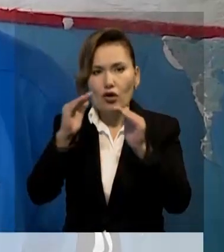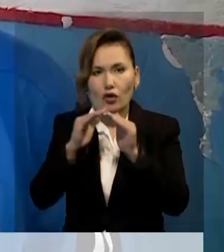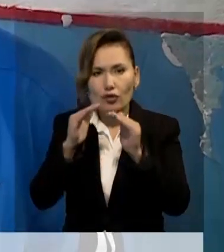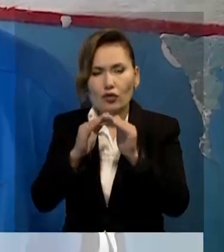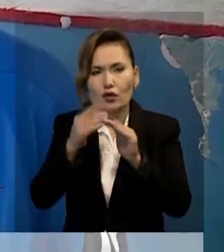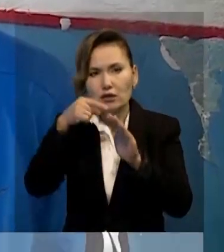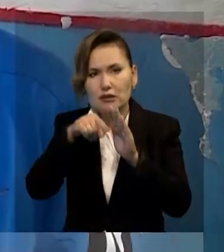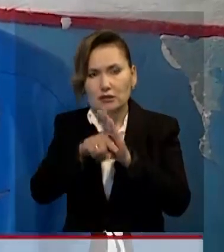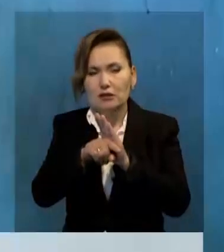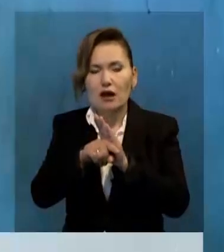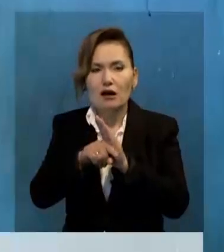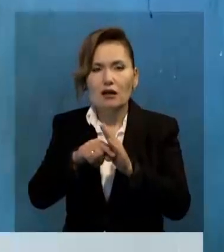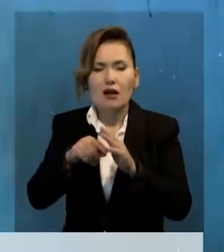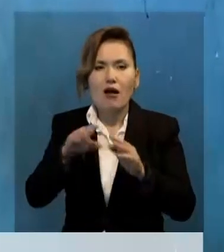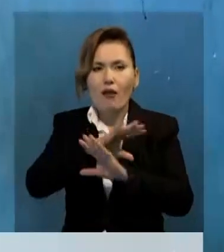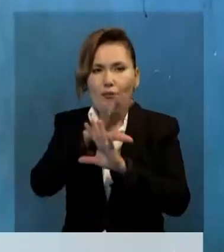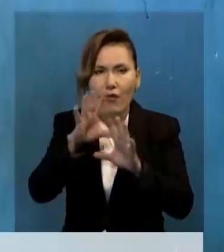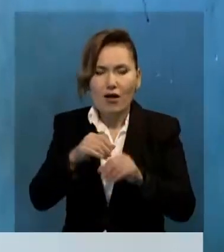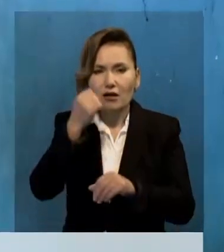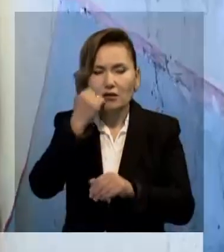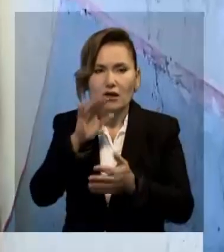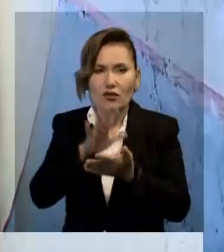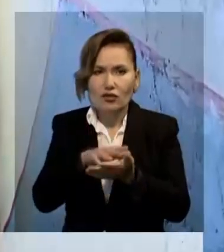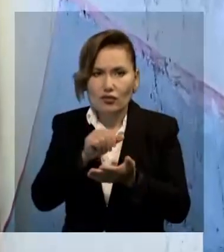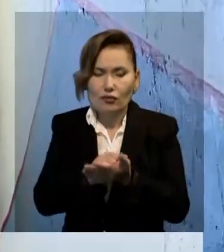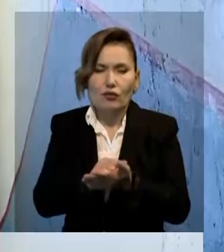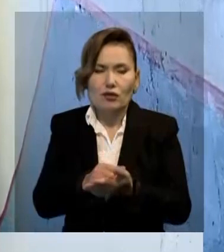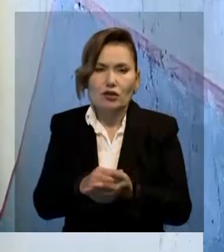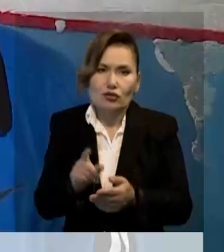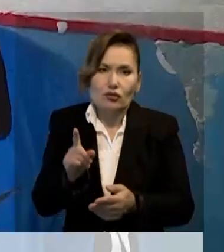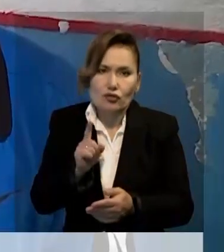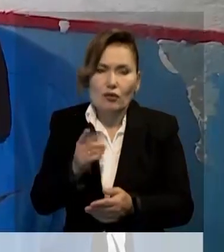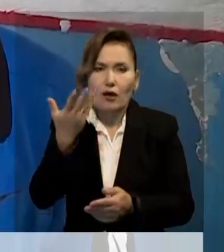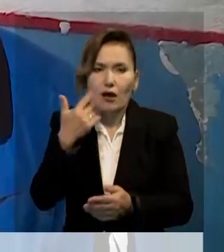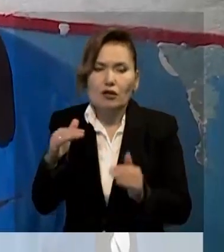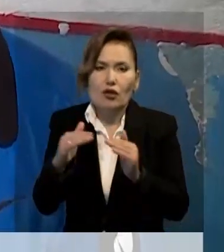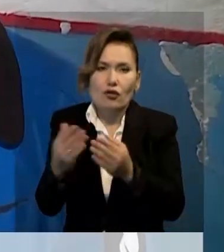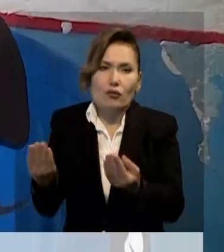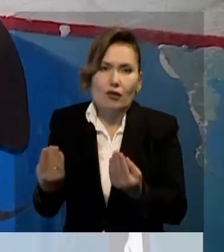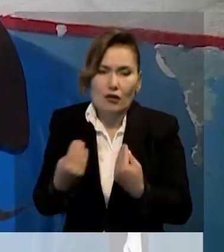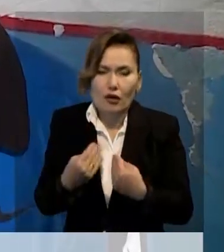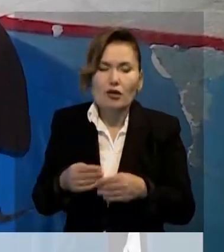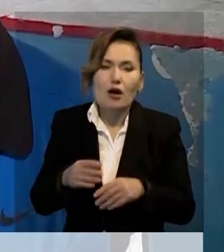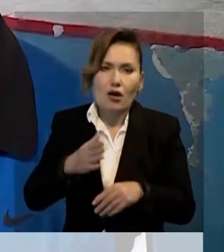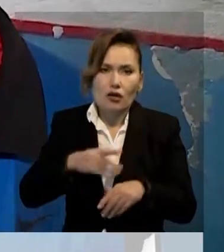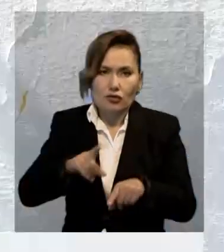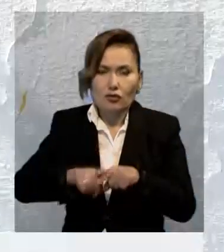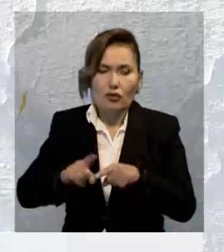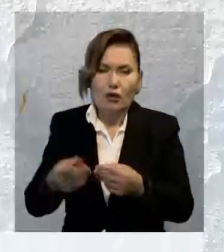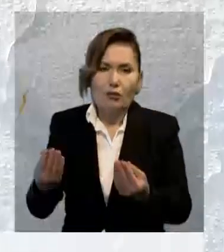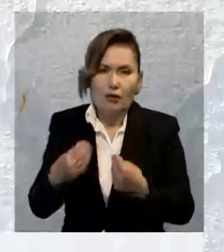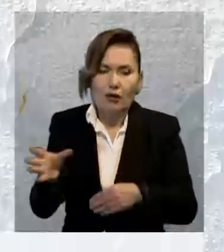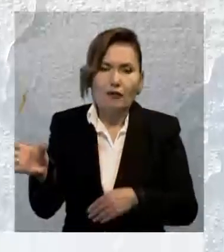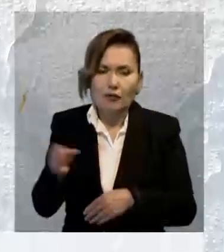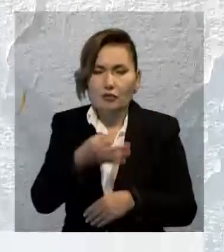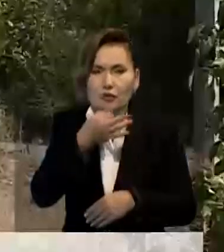шықыр-шықыр, лизинцаға шығып түскеніз бе. Тұрған үйлер жақсы етіп беріп отыр. Мен алған көршілердің нетіп отырмыз, жақсы деп мақтап отыр.